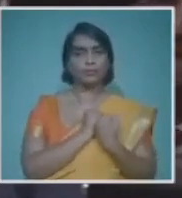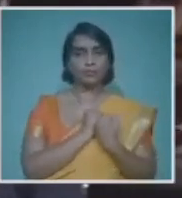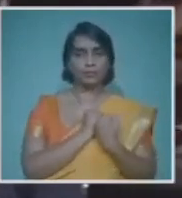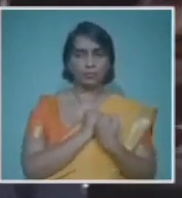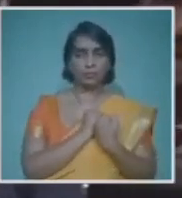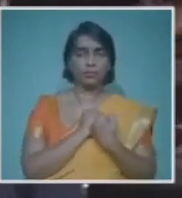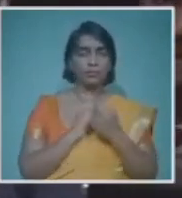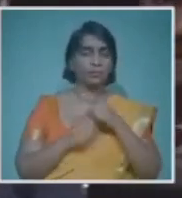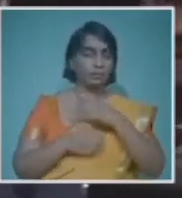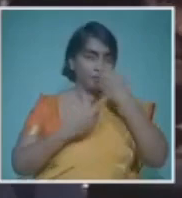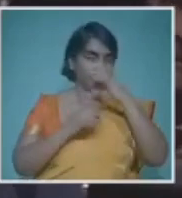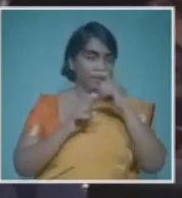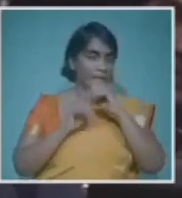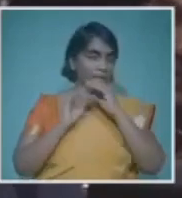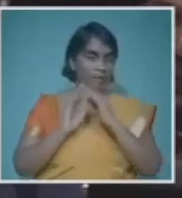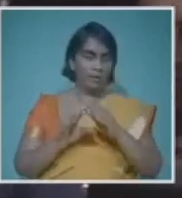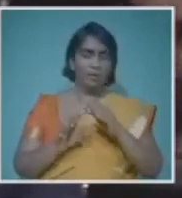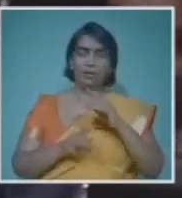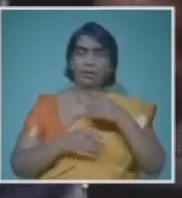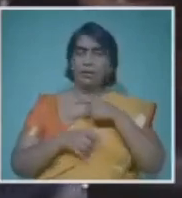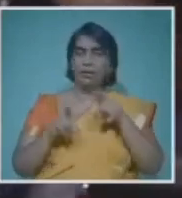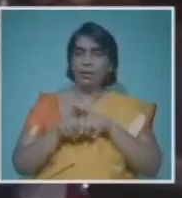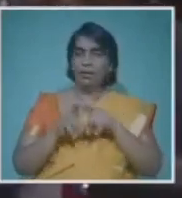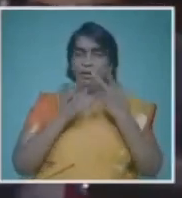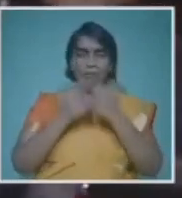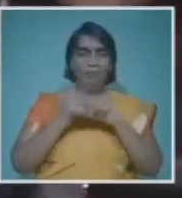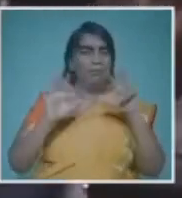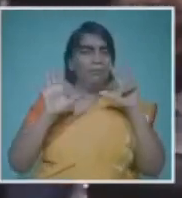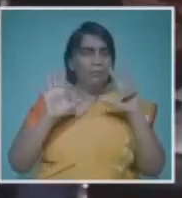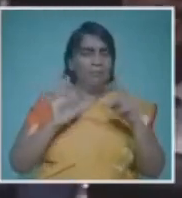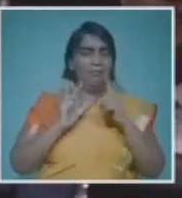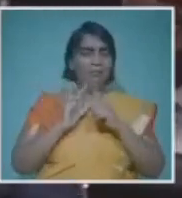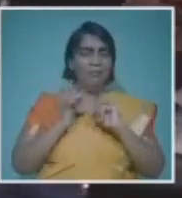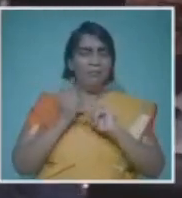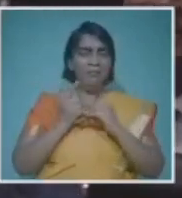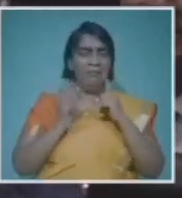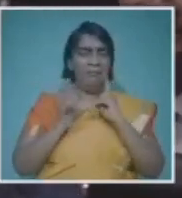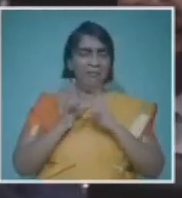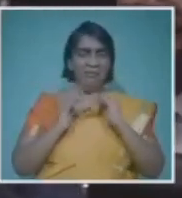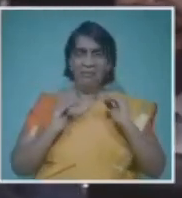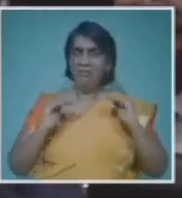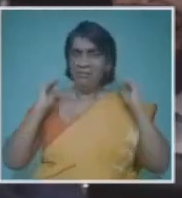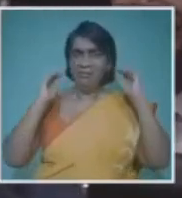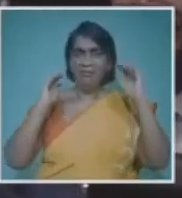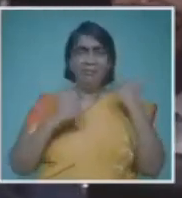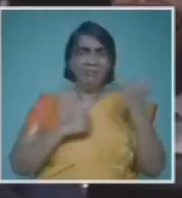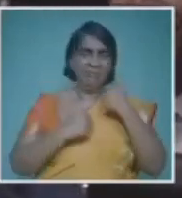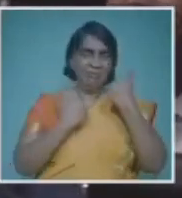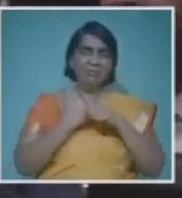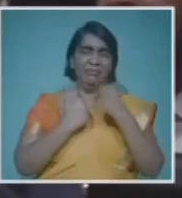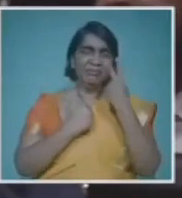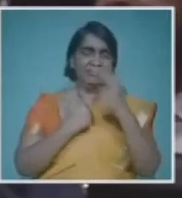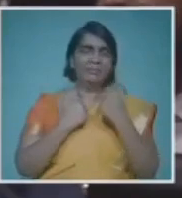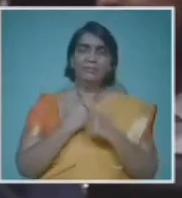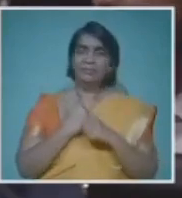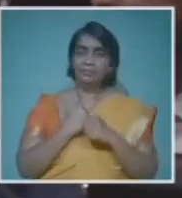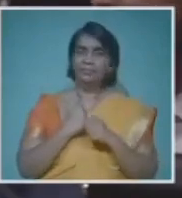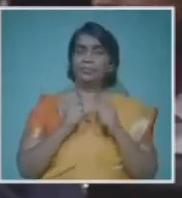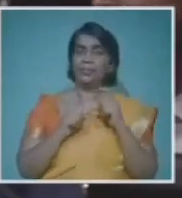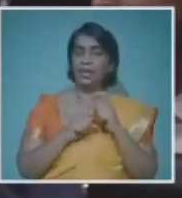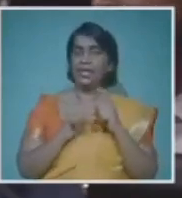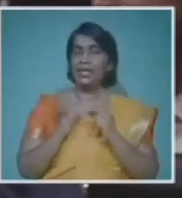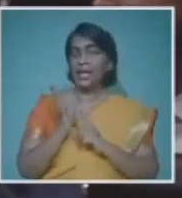රස පරීක්ෂක දෙපාර්තමේන්තුවේ රසායනාගාර 8 ISO තත්ත්වයට උසස් කරලා අලුතෙන් රසායනාගාර දෙකක් ඉදි කරා DNA